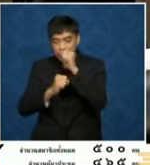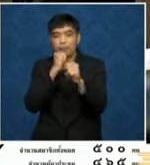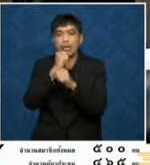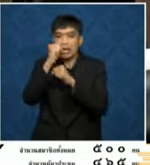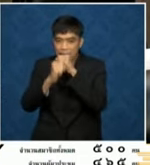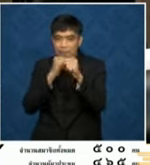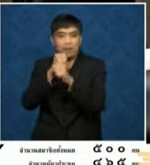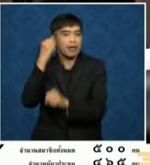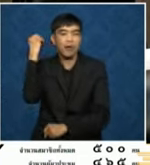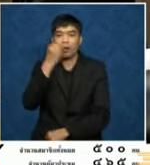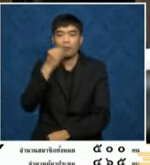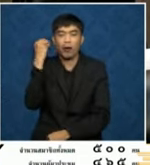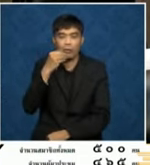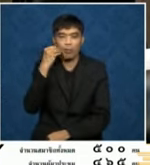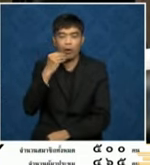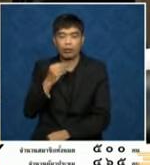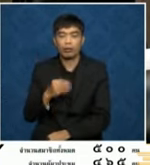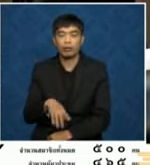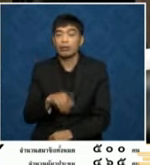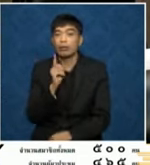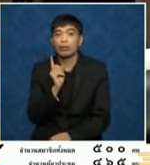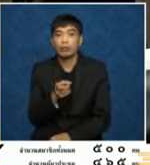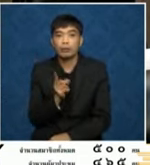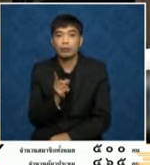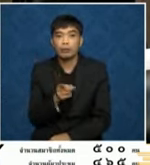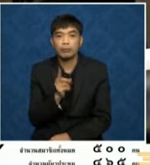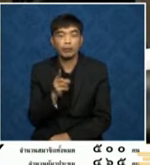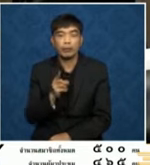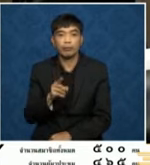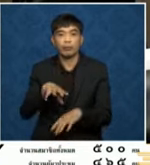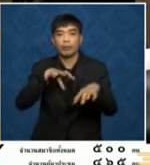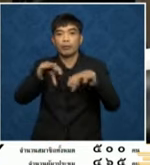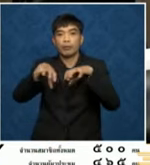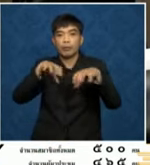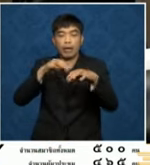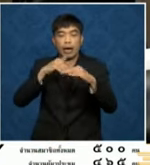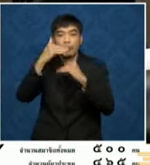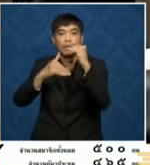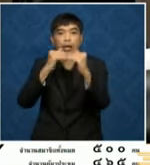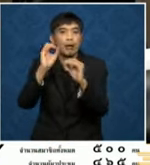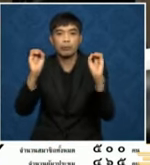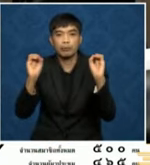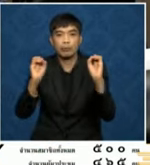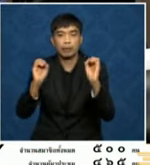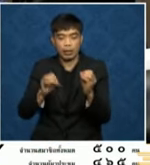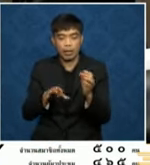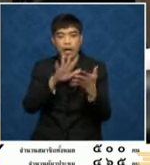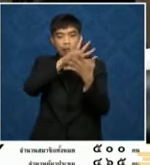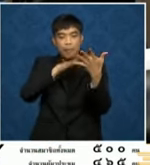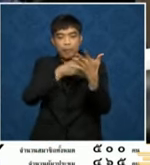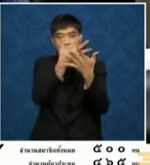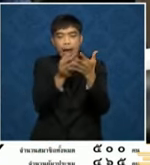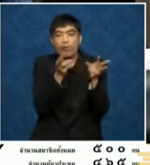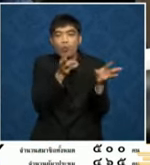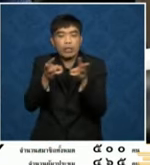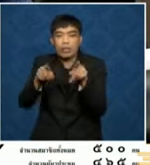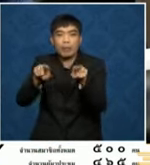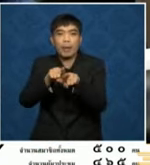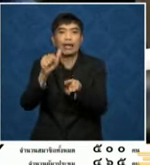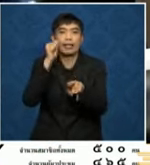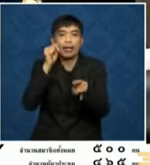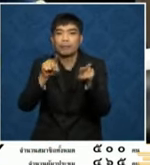กปีงบประมาณไม่มีอะไรเปลี่ยนแปลงเลยในบ้านนี้เมืองนี้และท่านก็ยังเขียนโครงเดิมๆทุกซ้ำมาทุกปีนะ